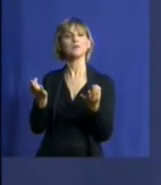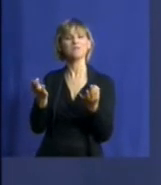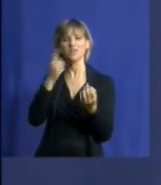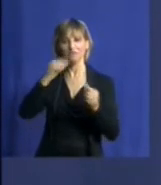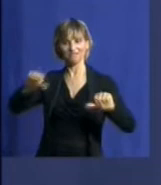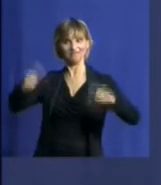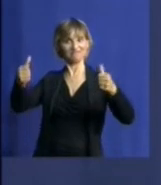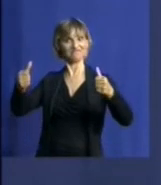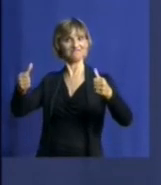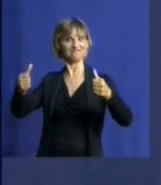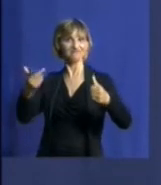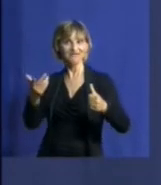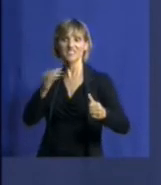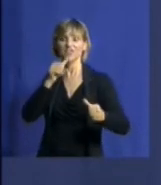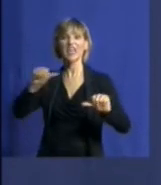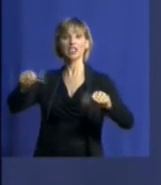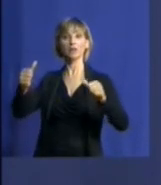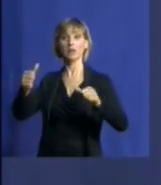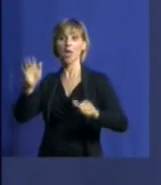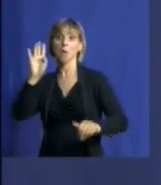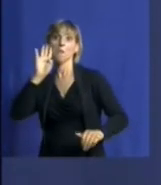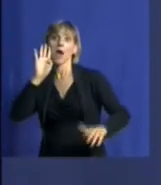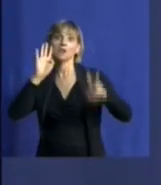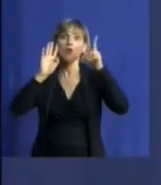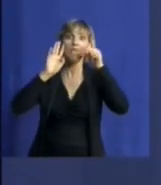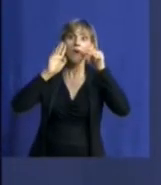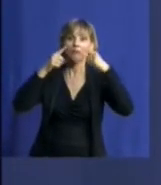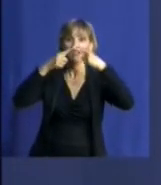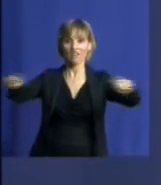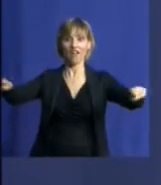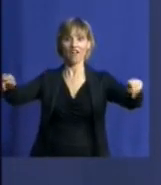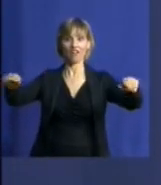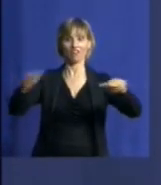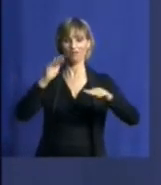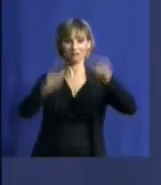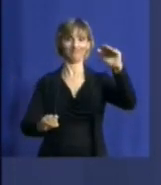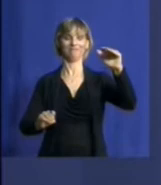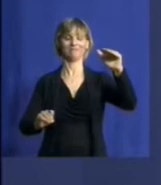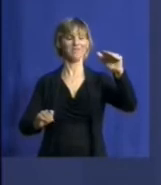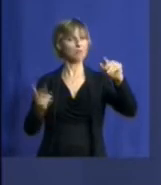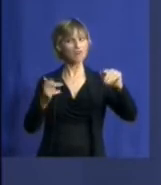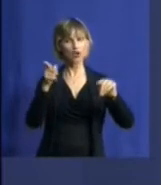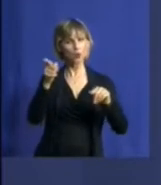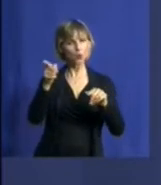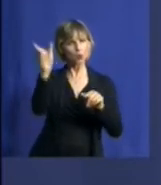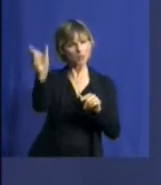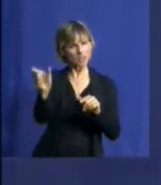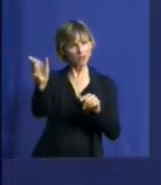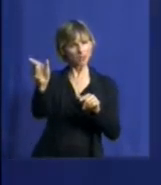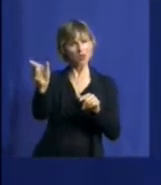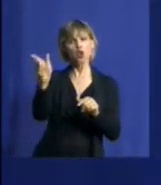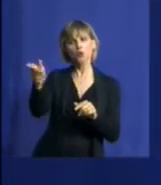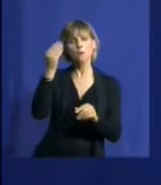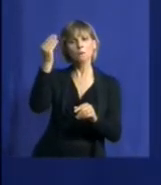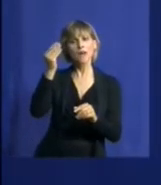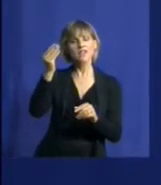disparità, ad oggi ancora sento parlare di disparità tra il sesso maschile e il sesso femminile. In te è mai nato un conflitto tra